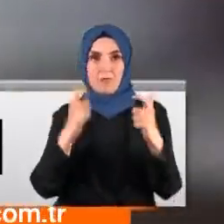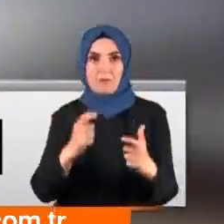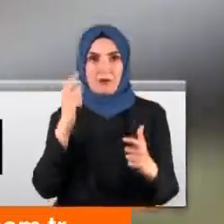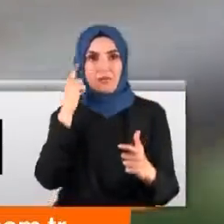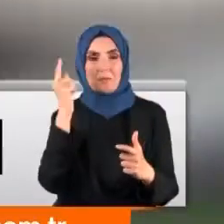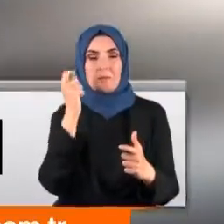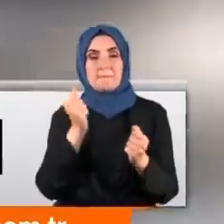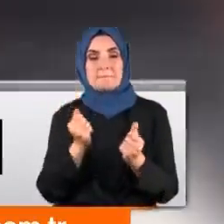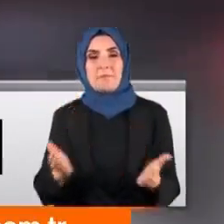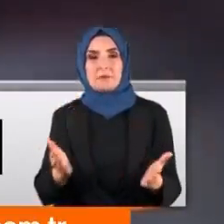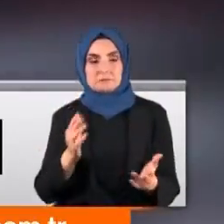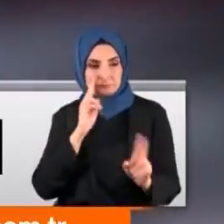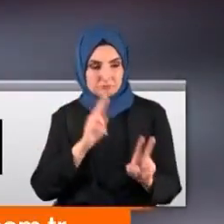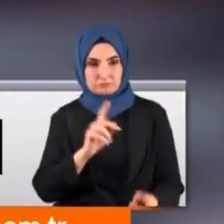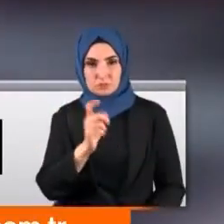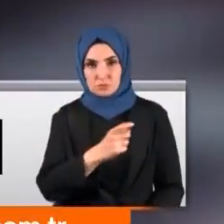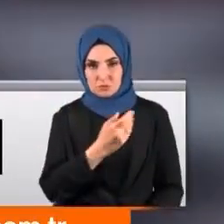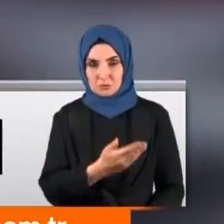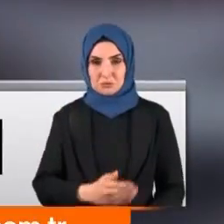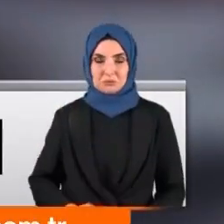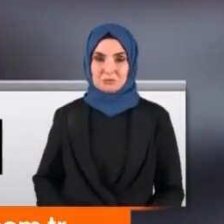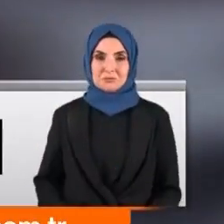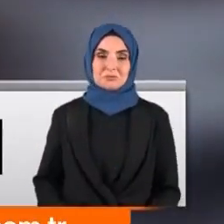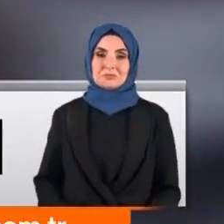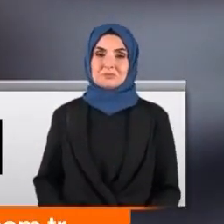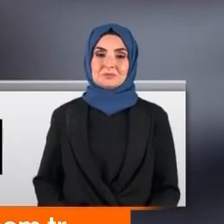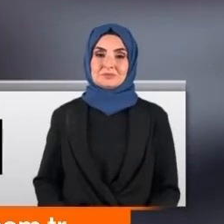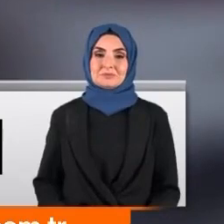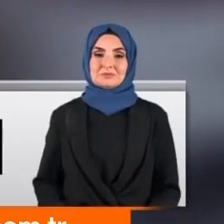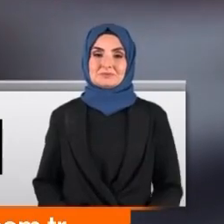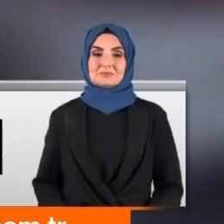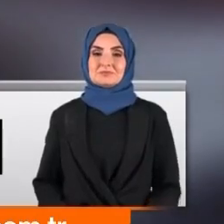ha. Valla bal yemişti diye. Şuna bak.